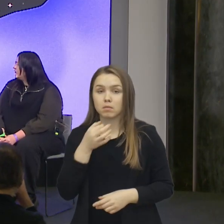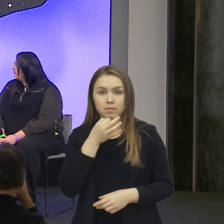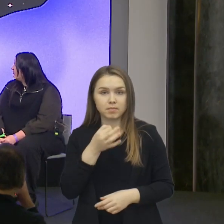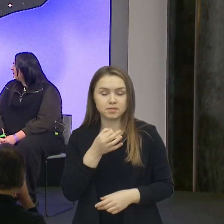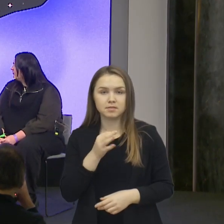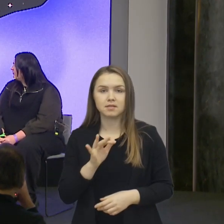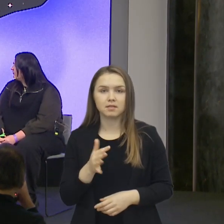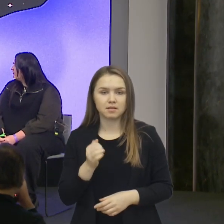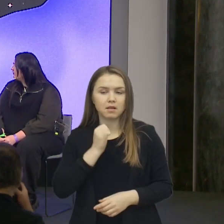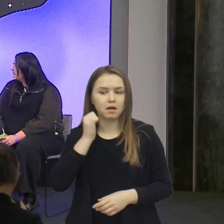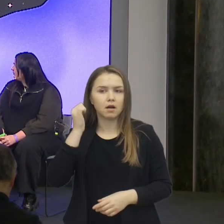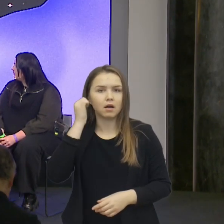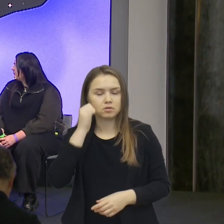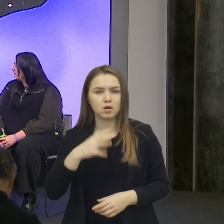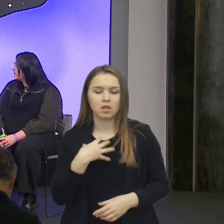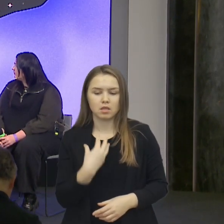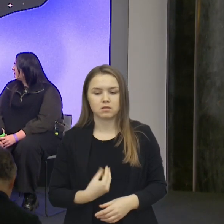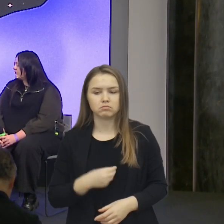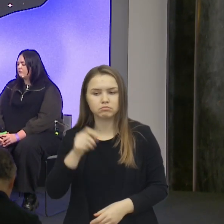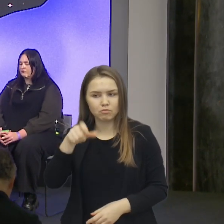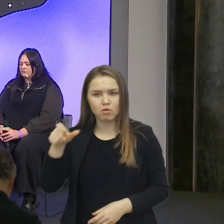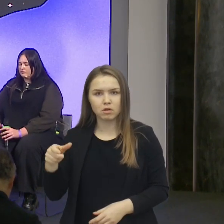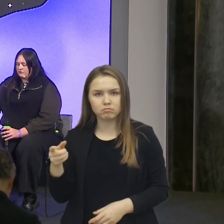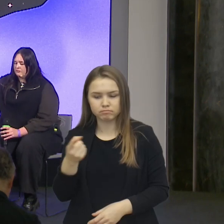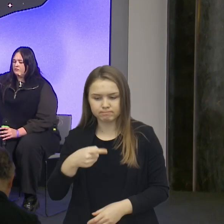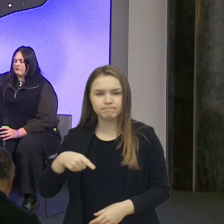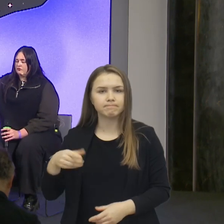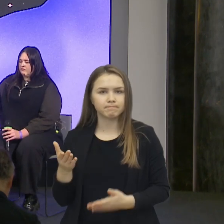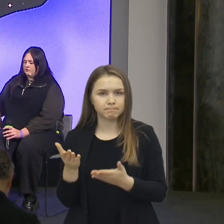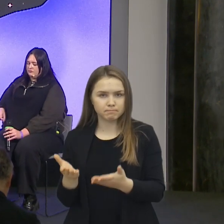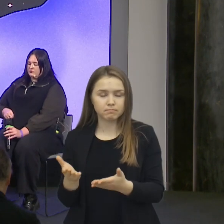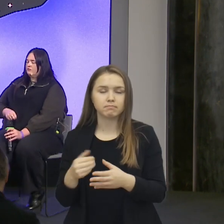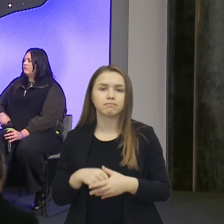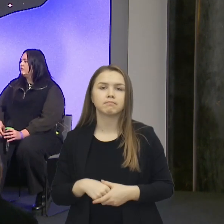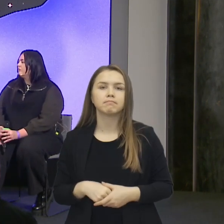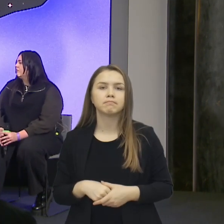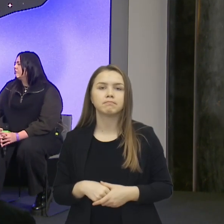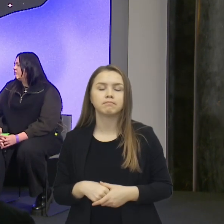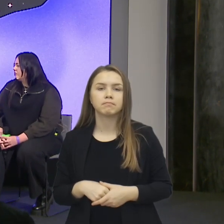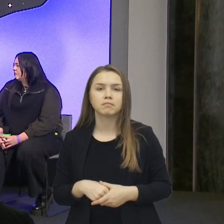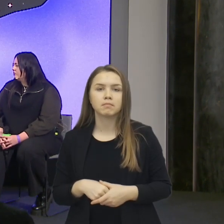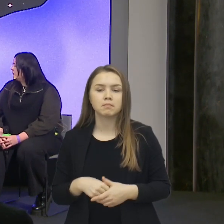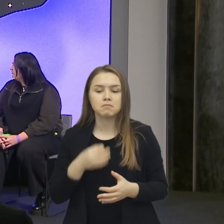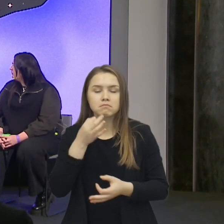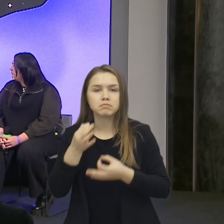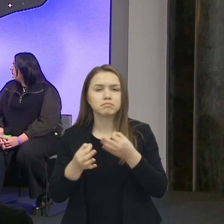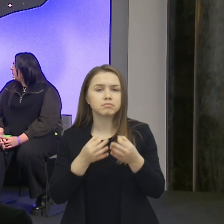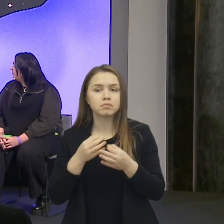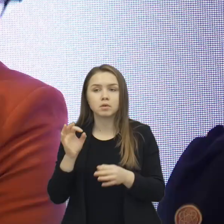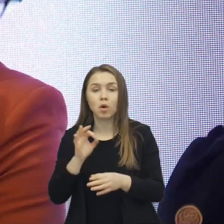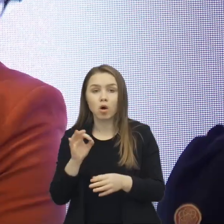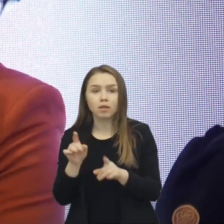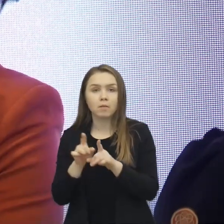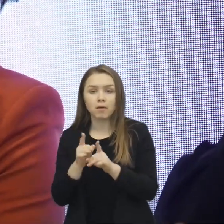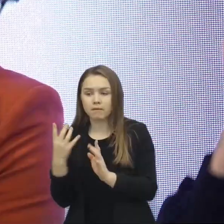didžiulį ačiū trans asmenims, kurie sutiko pasidalinti savo įžvalgomis ir dalyvavo kokybinė